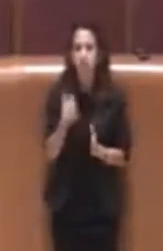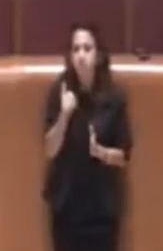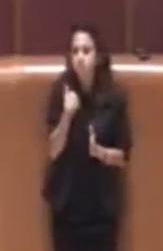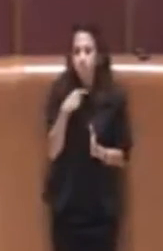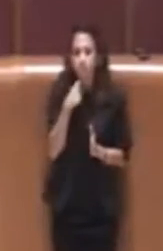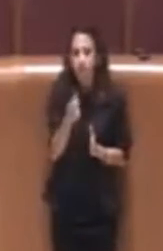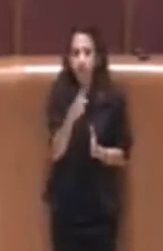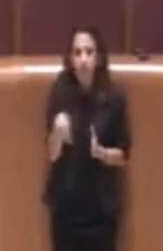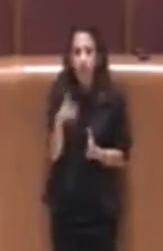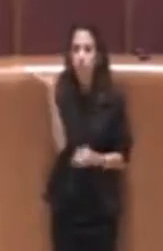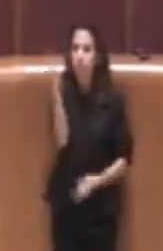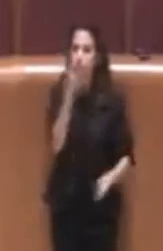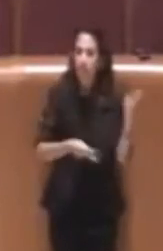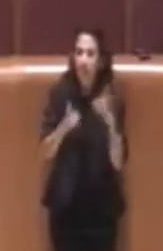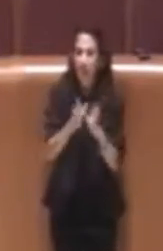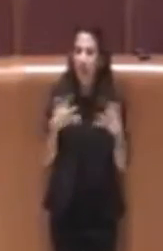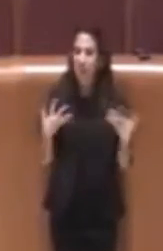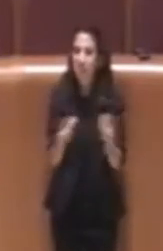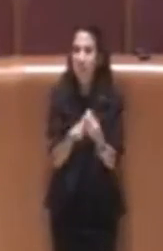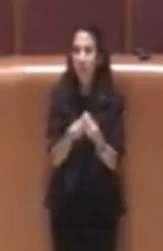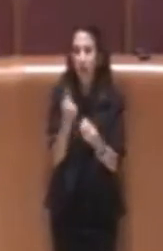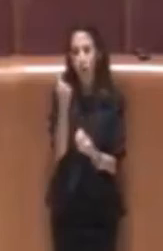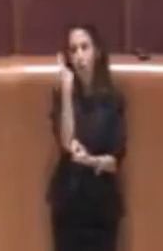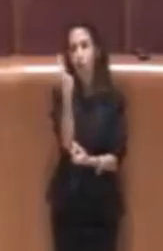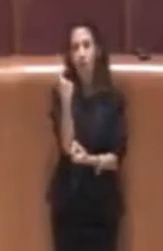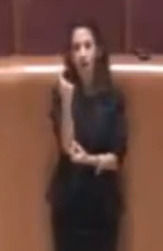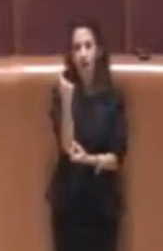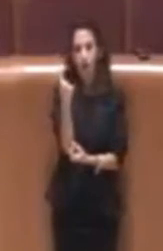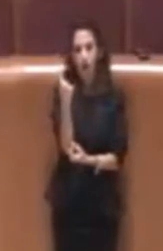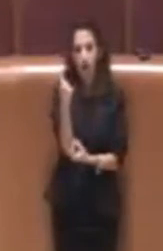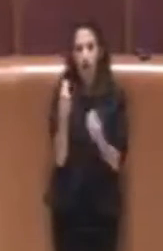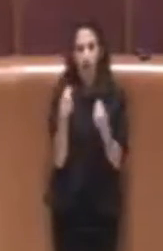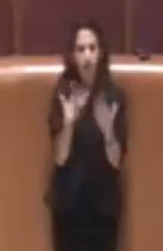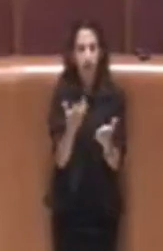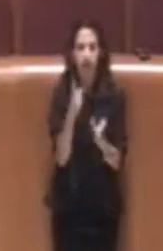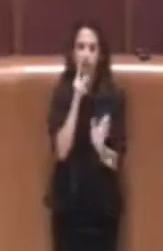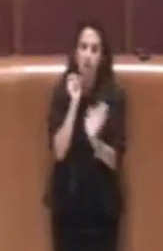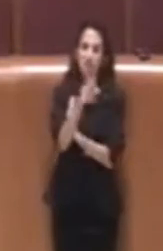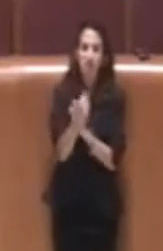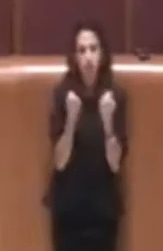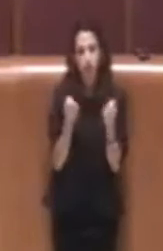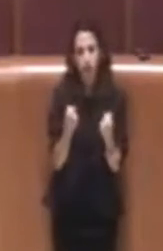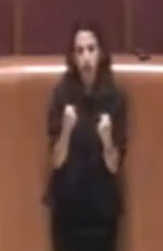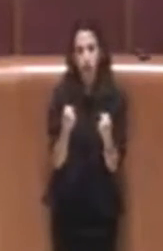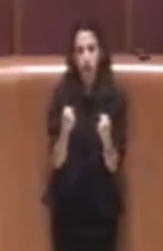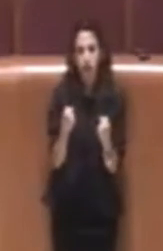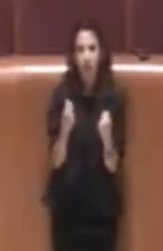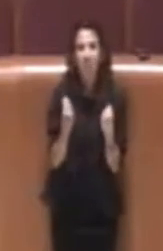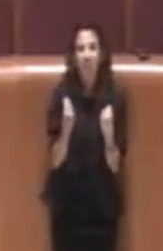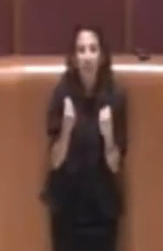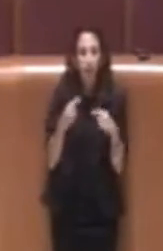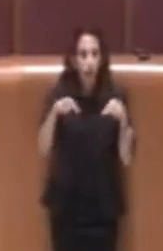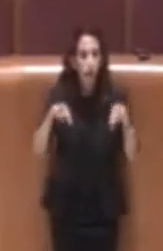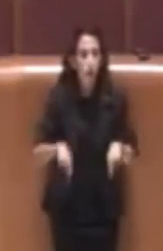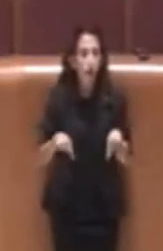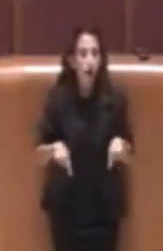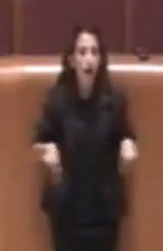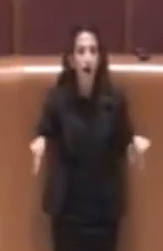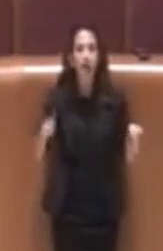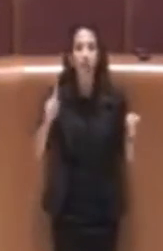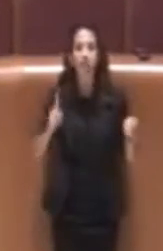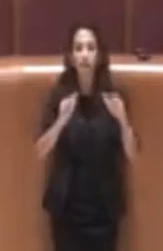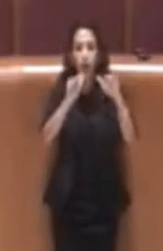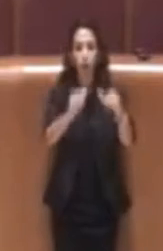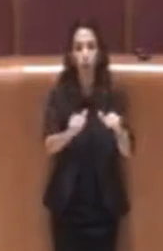dico, cerchiamo tutti insieme per una volta a dare un segnale forte che qui bisogna